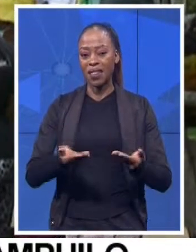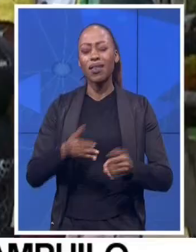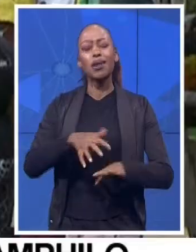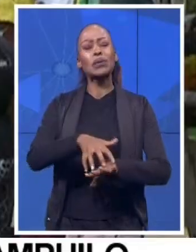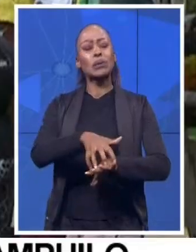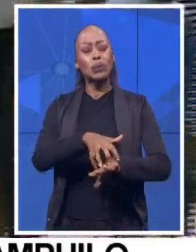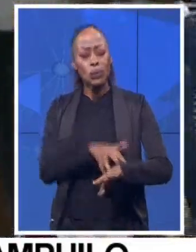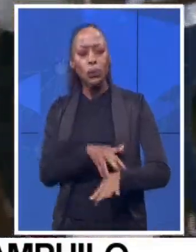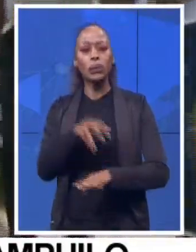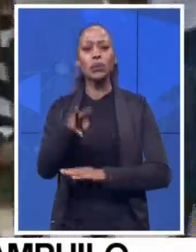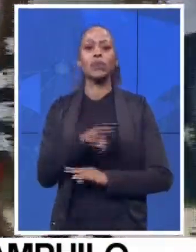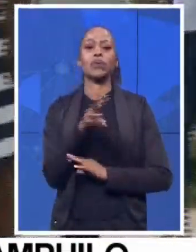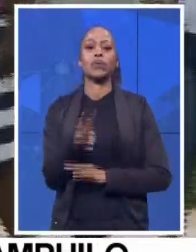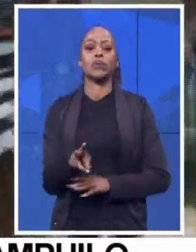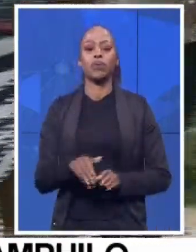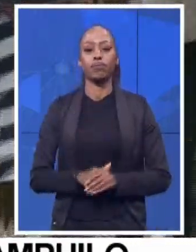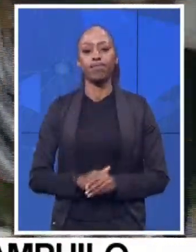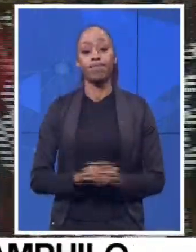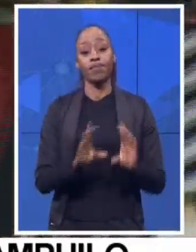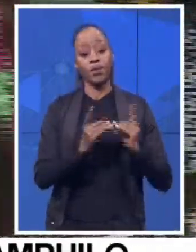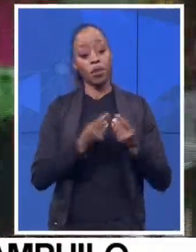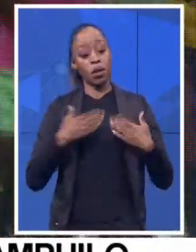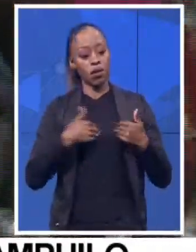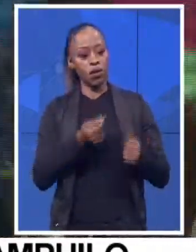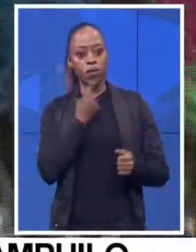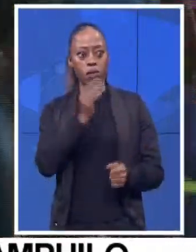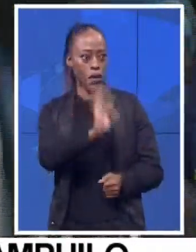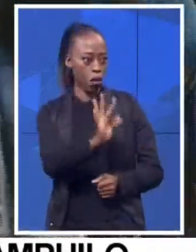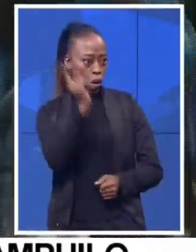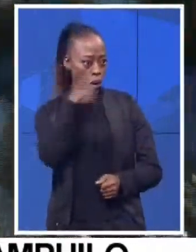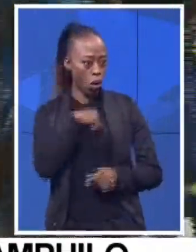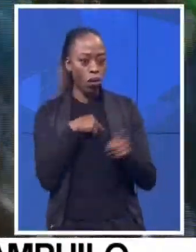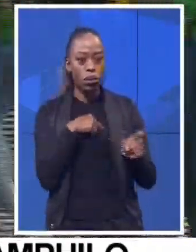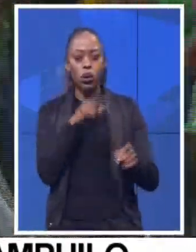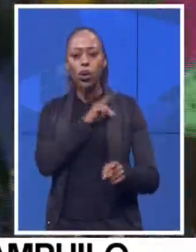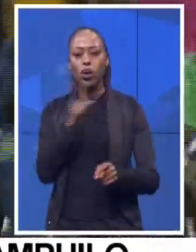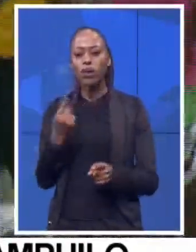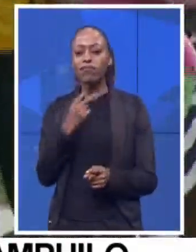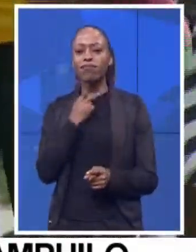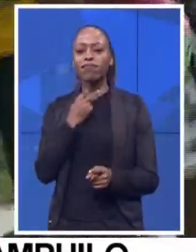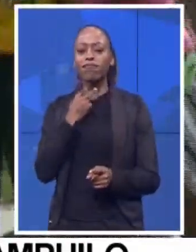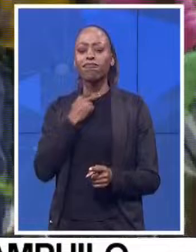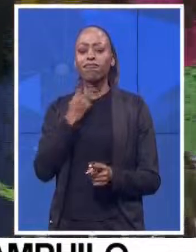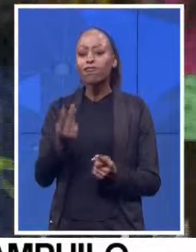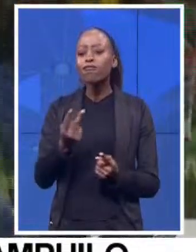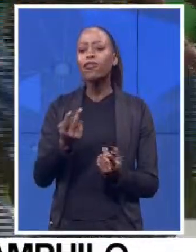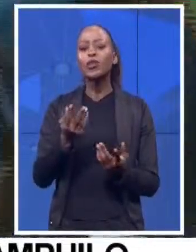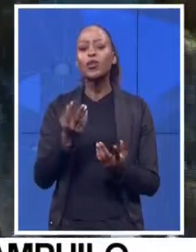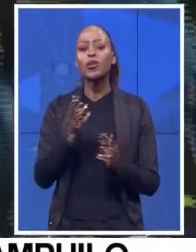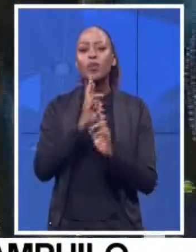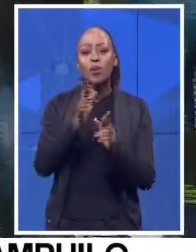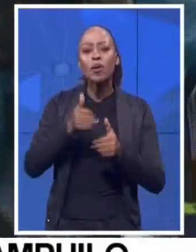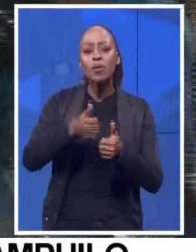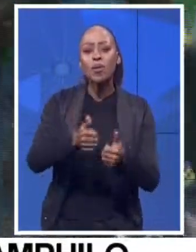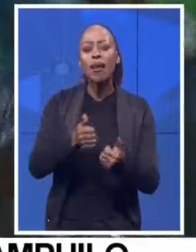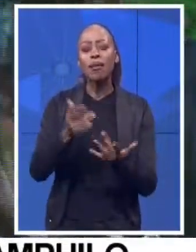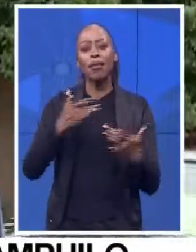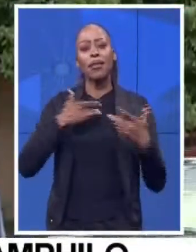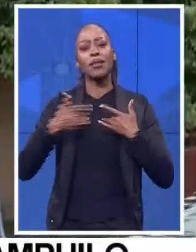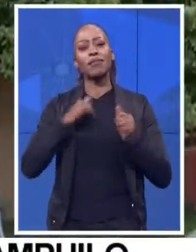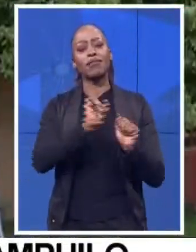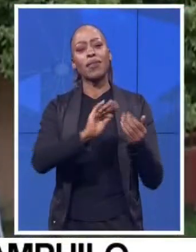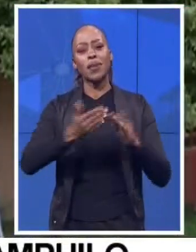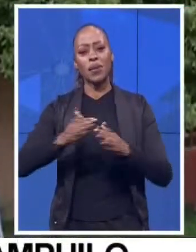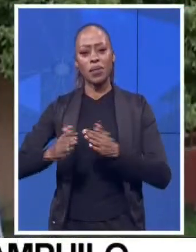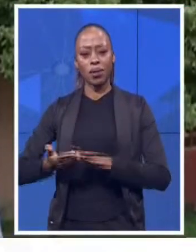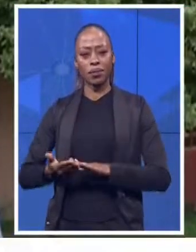slowly. Litiko letempilo litiphikile tinkulumo tekuthi lehlulekile kuhlangabetana netimfuno temphakathi. Silitiko